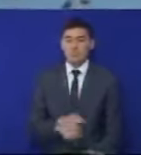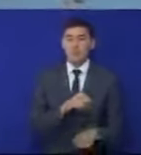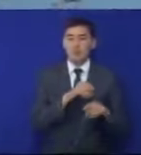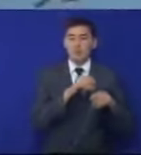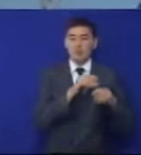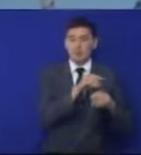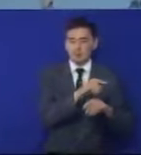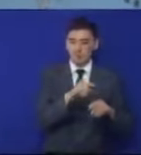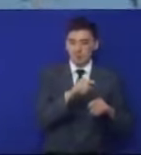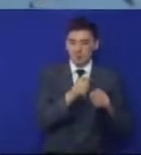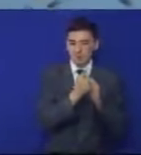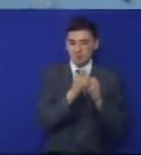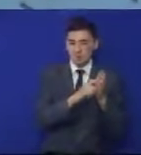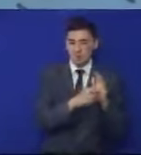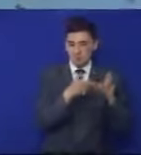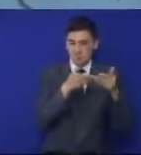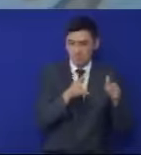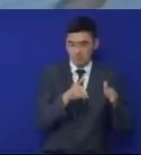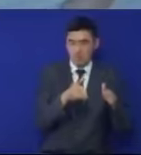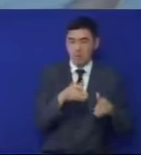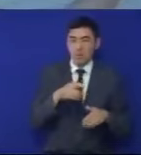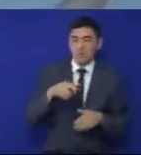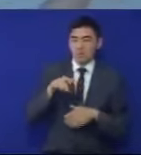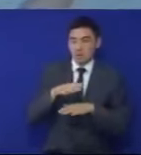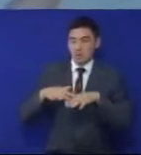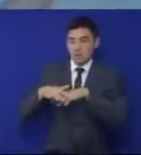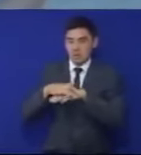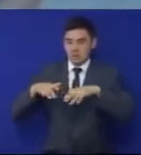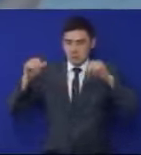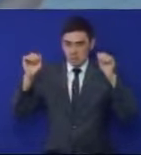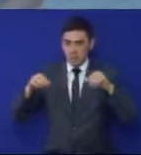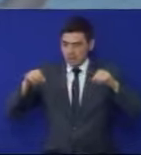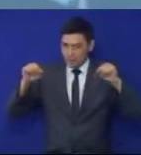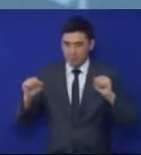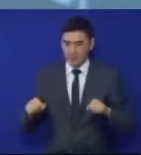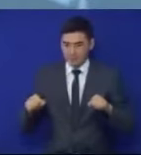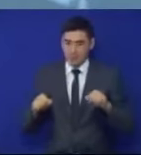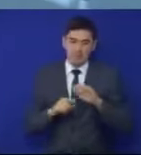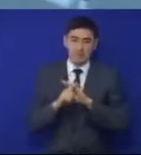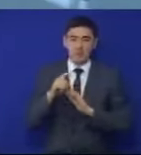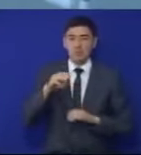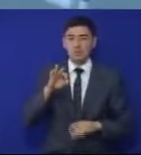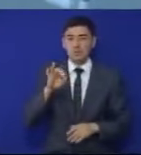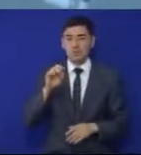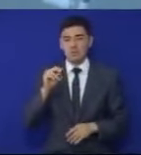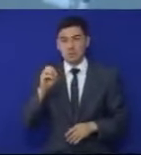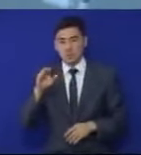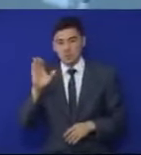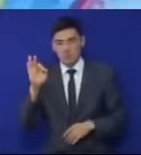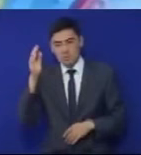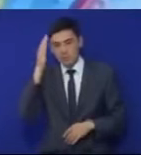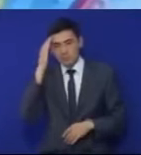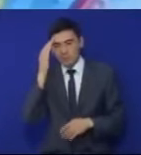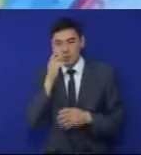Выпускной вечер на Центральной площади города в этом году отличился массовостью. Первая его торжественная часть состояла из творческих выступлений различных коллективов